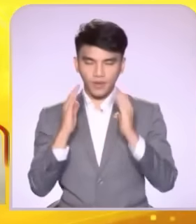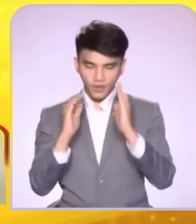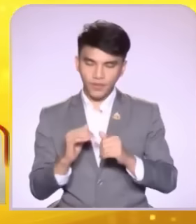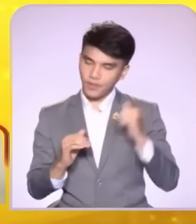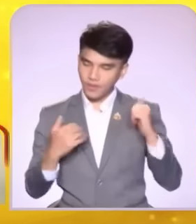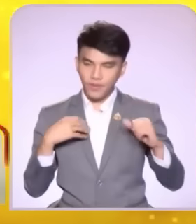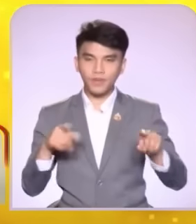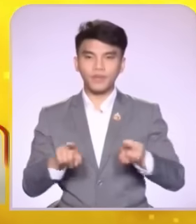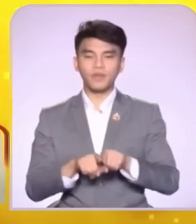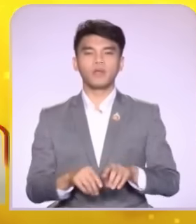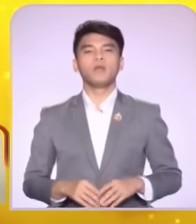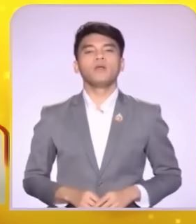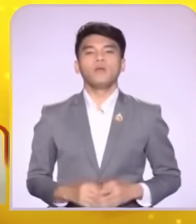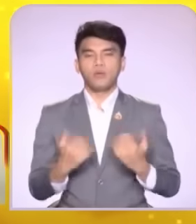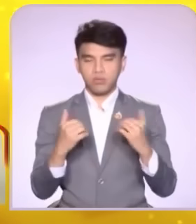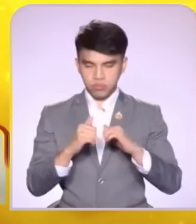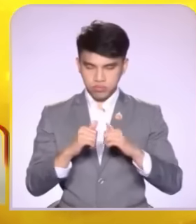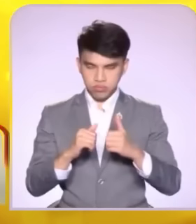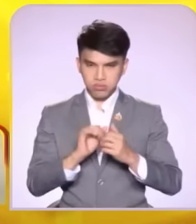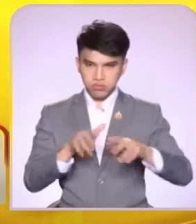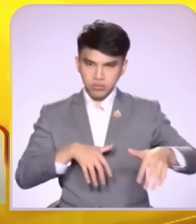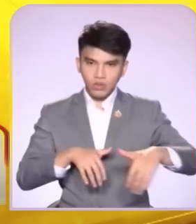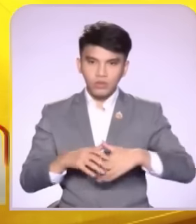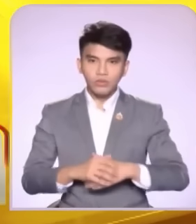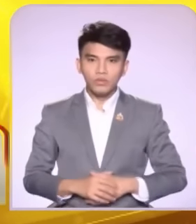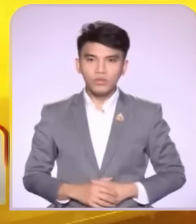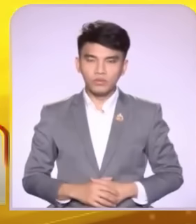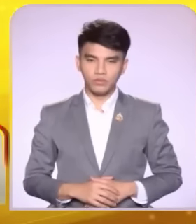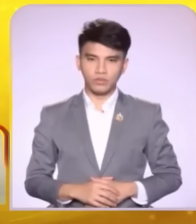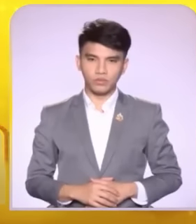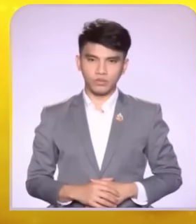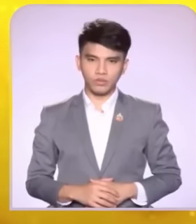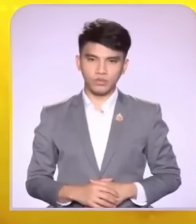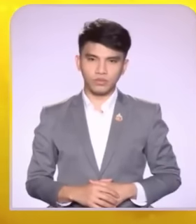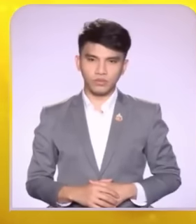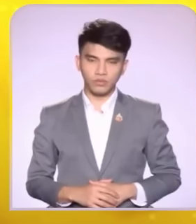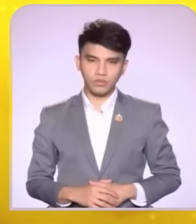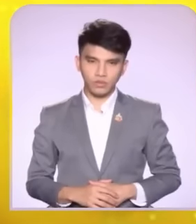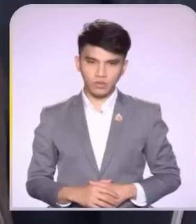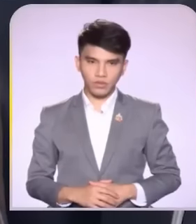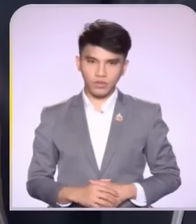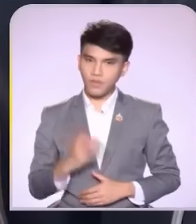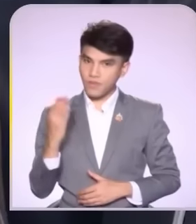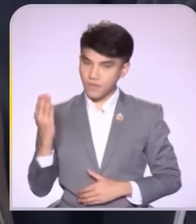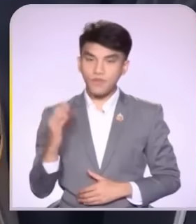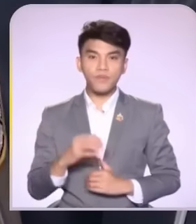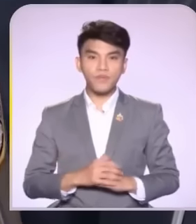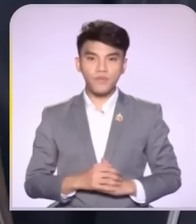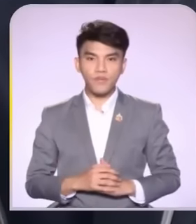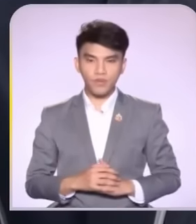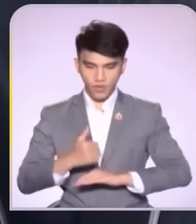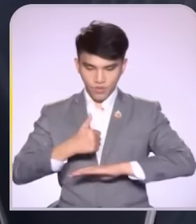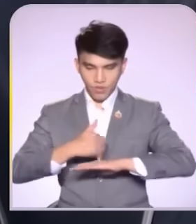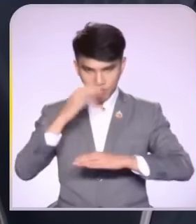คนค่ะคุณผู้ชมเพราะฉะนั้นในเมื่อมันเป็นความเดือดร้อนแบบนี้นะคะทางด้านของท่านพลตำรวจตรีวิทยาศรีประเสริฐภาพนะคะท่